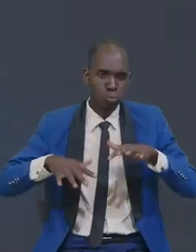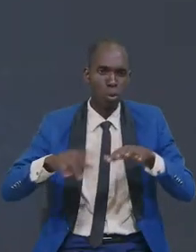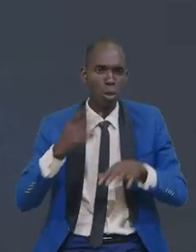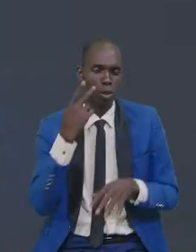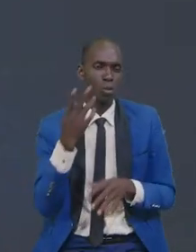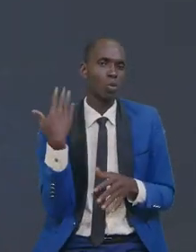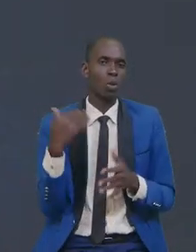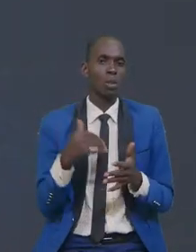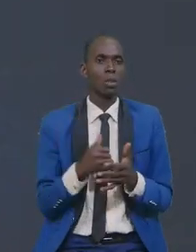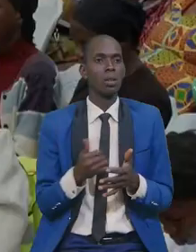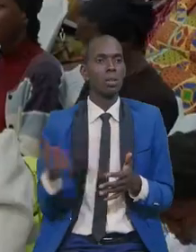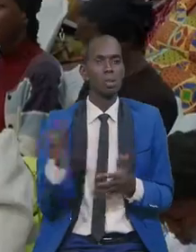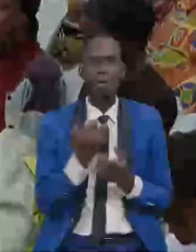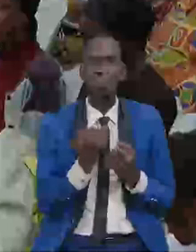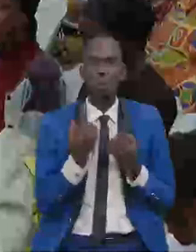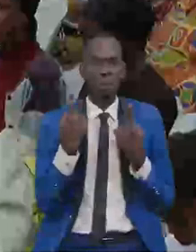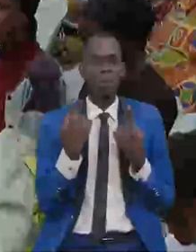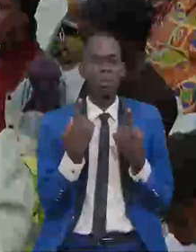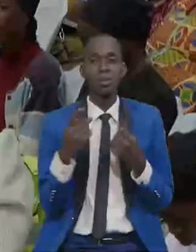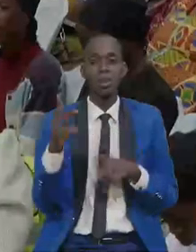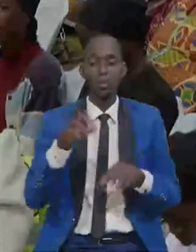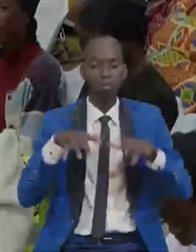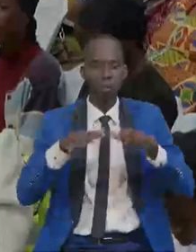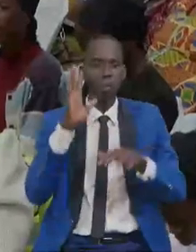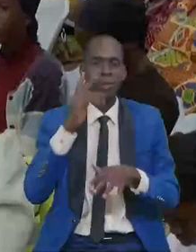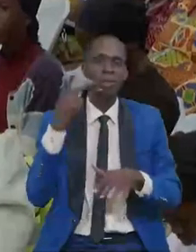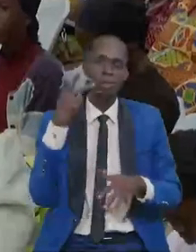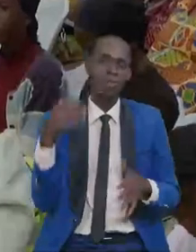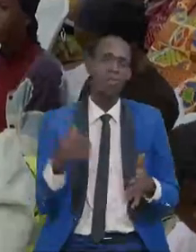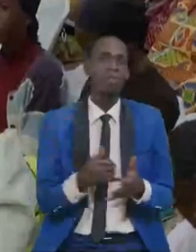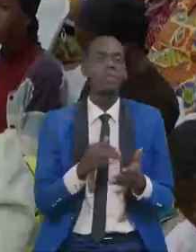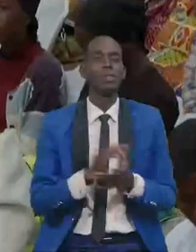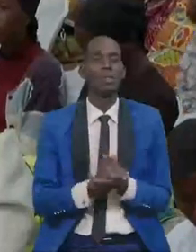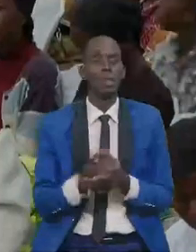de crainte. Ils verront ça dans ta vie.